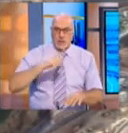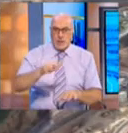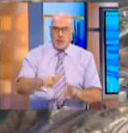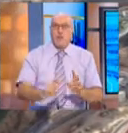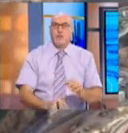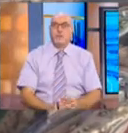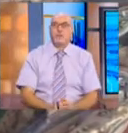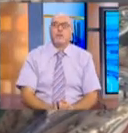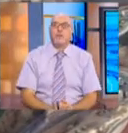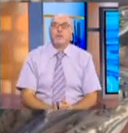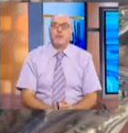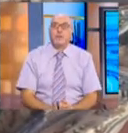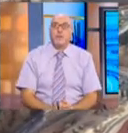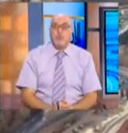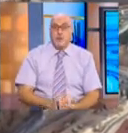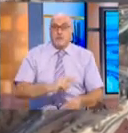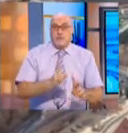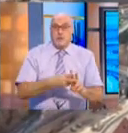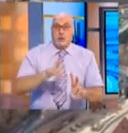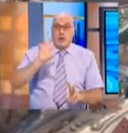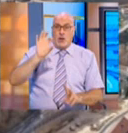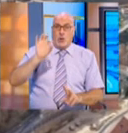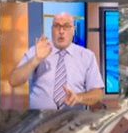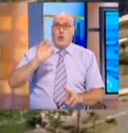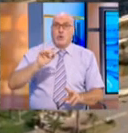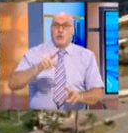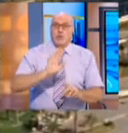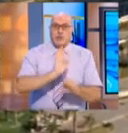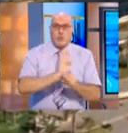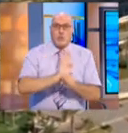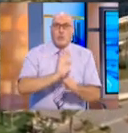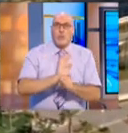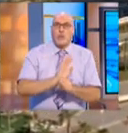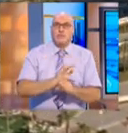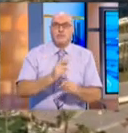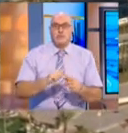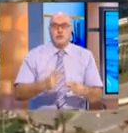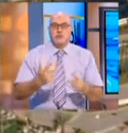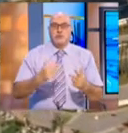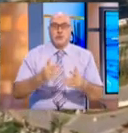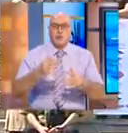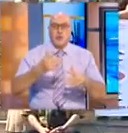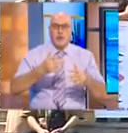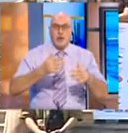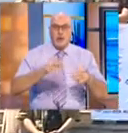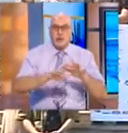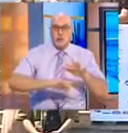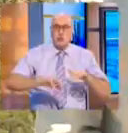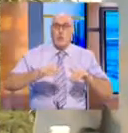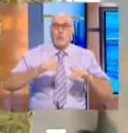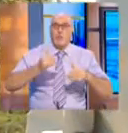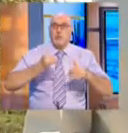1439. قطب السياحة الباهية وهران ستكون جاهزة لاستقبال شعوب المتوسط في أحسن